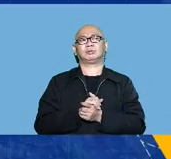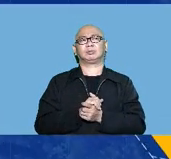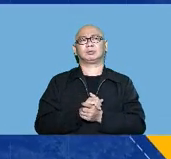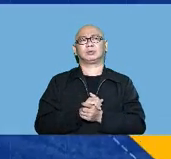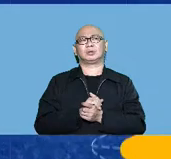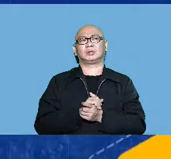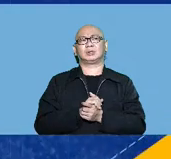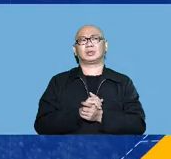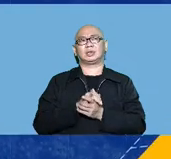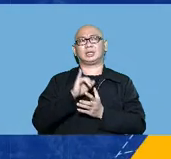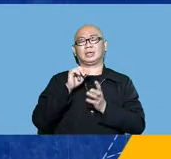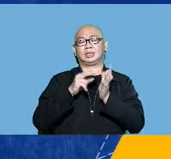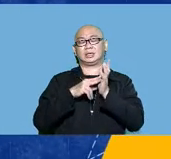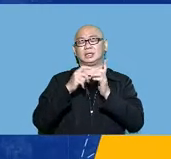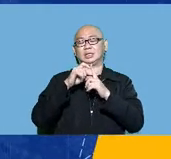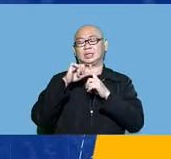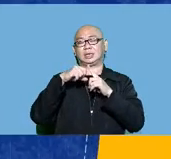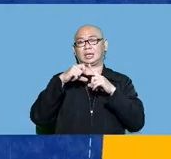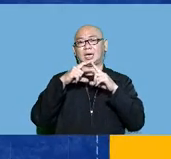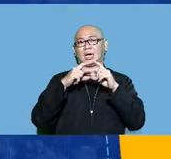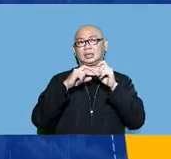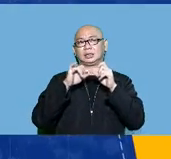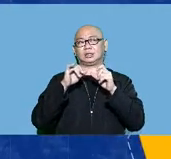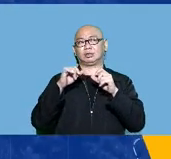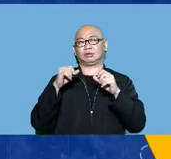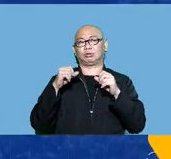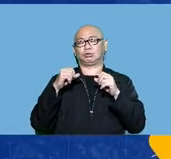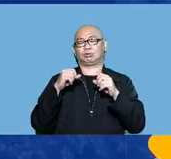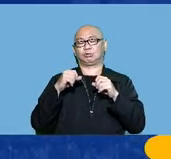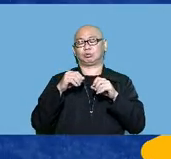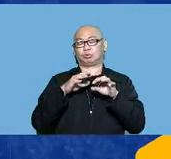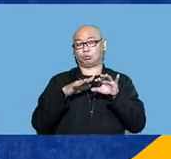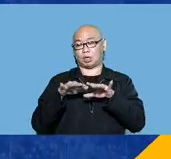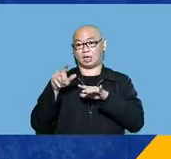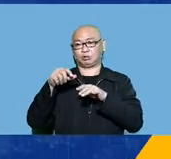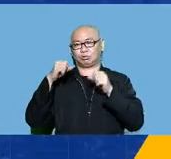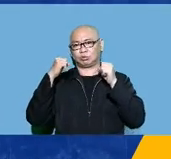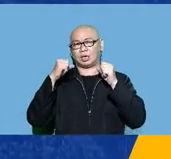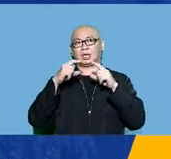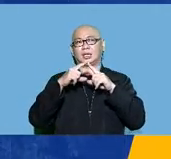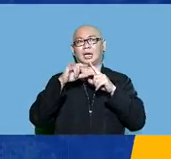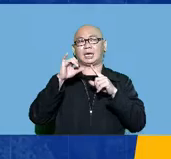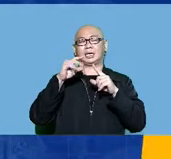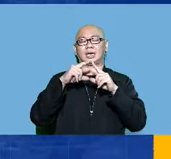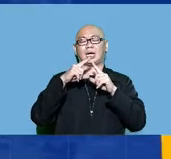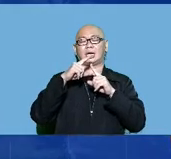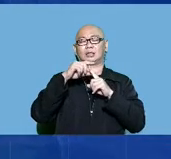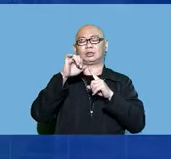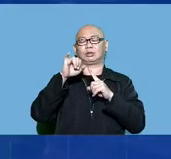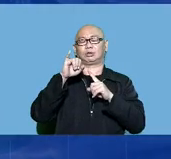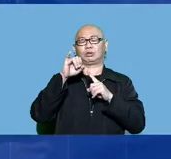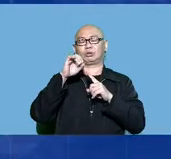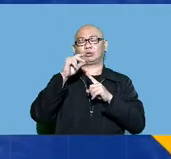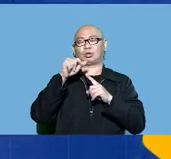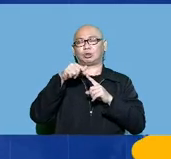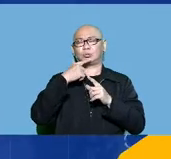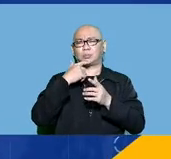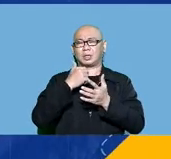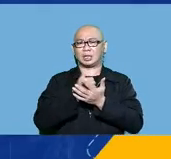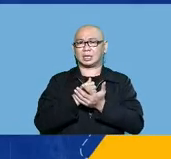memiliki indikasi bahwa sungai itu sehat. Oleh karena itu aerator juga sangat penting dipasang